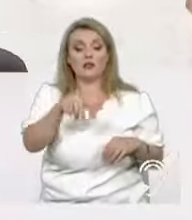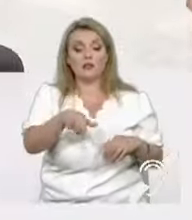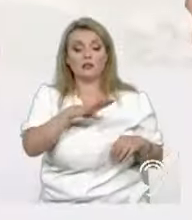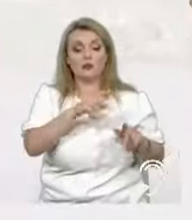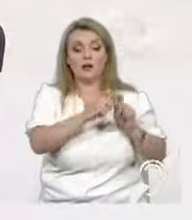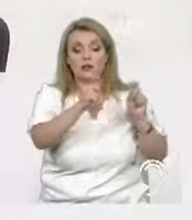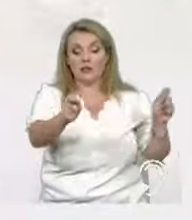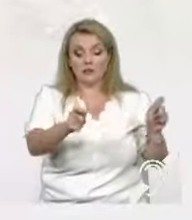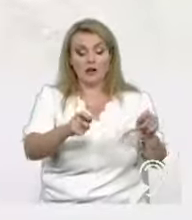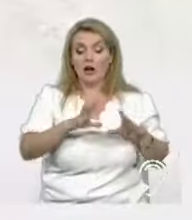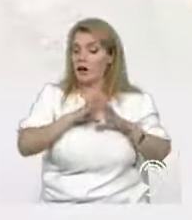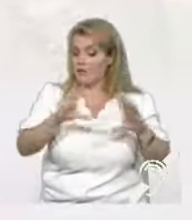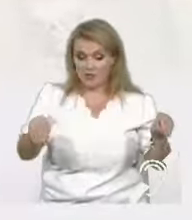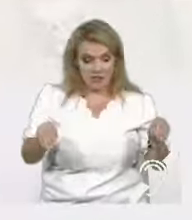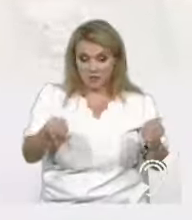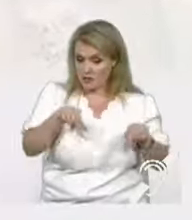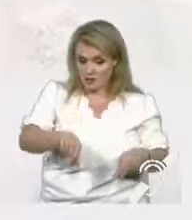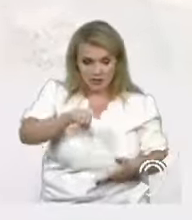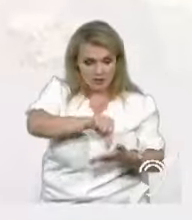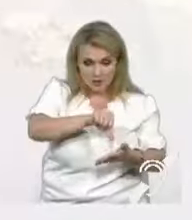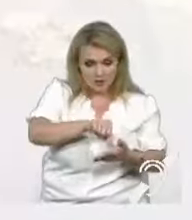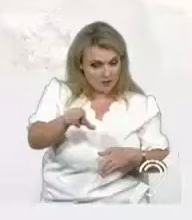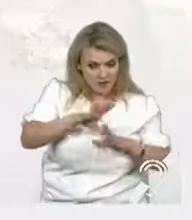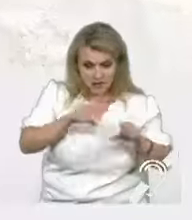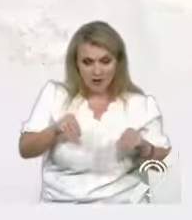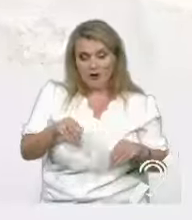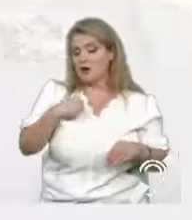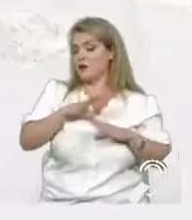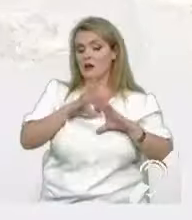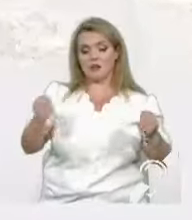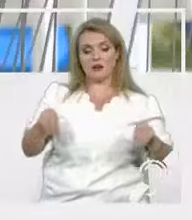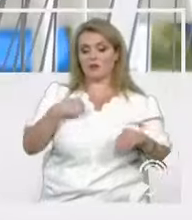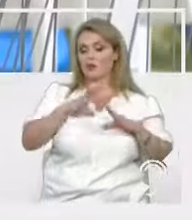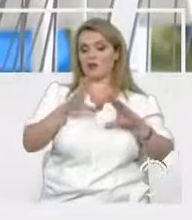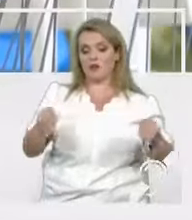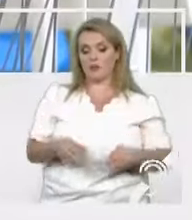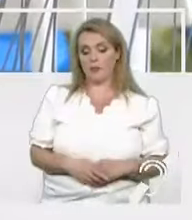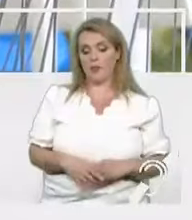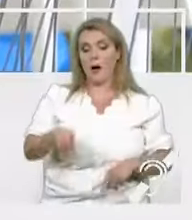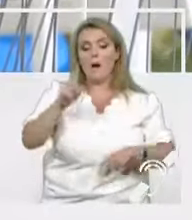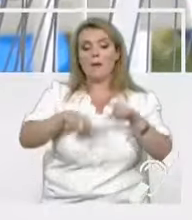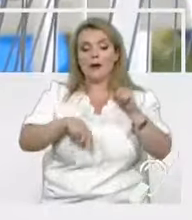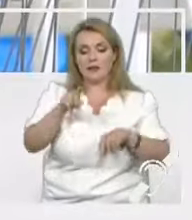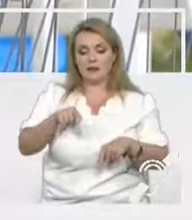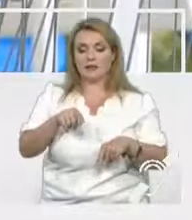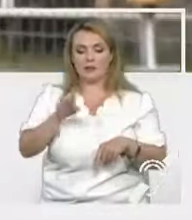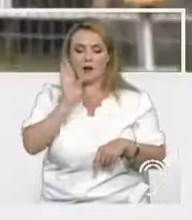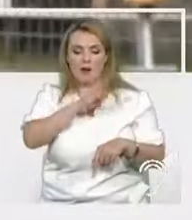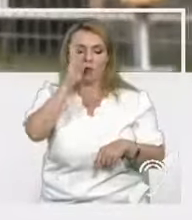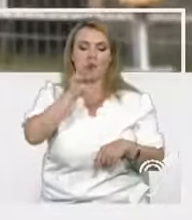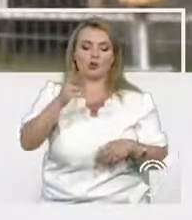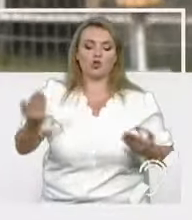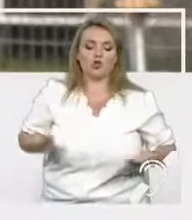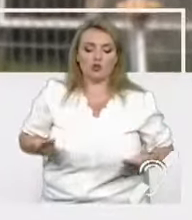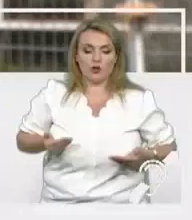vedeți? Când s-a dat în exploatare, n-am fost la moment aici. Părinții care locuiesc în zona terenului de sport